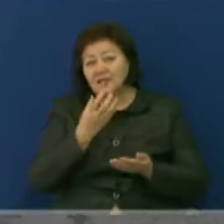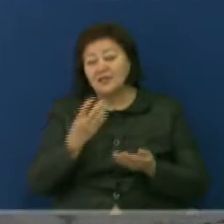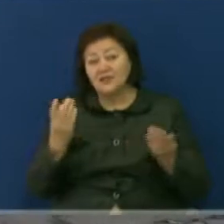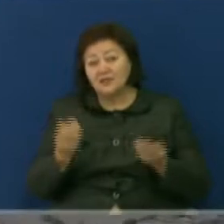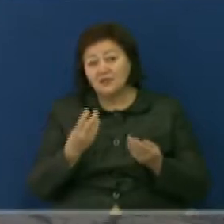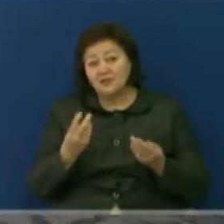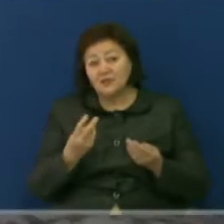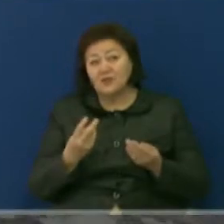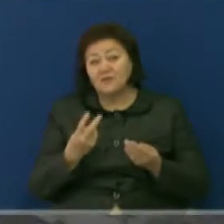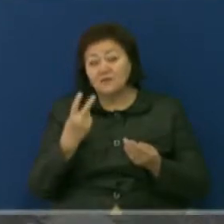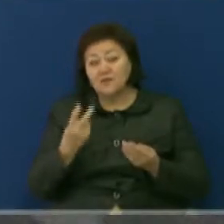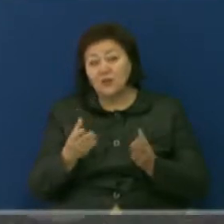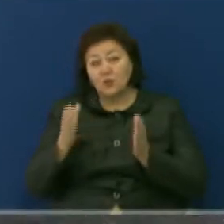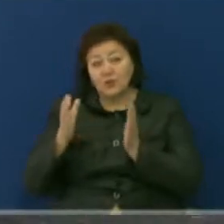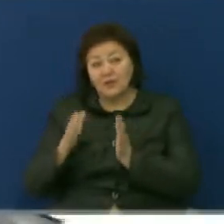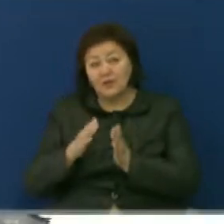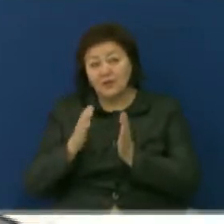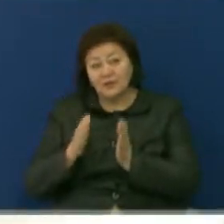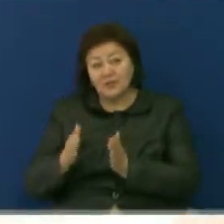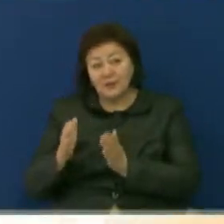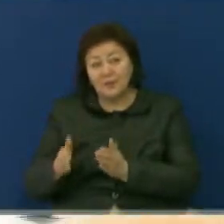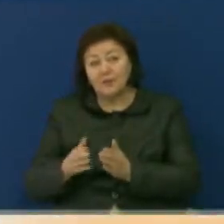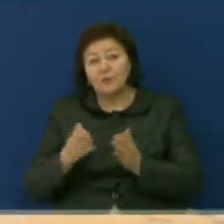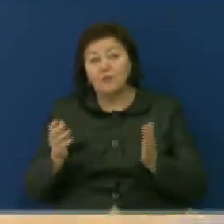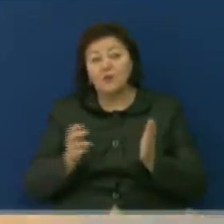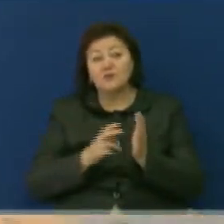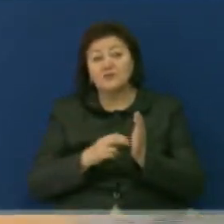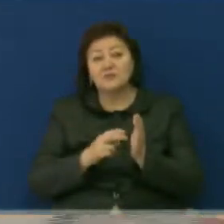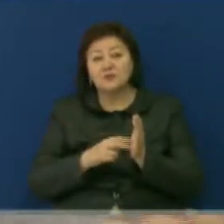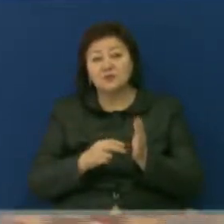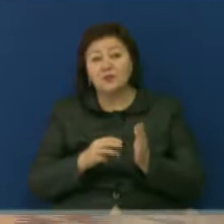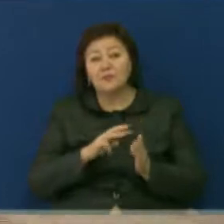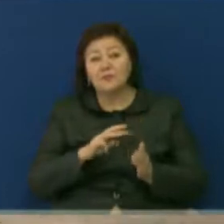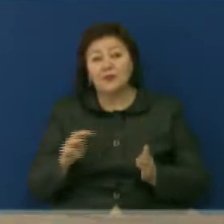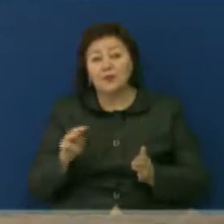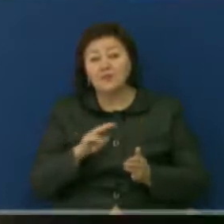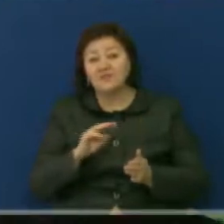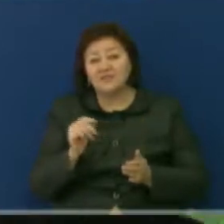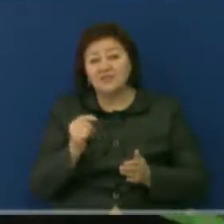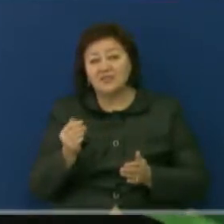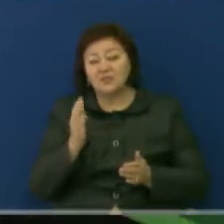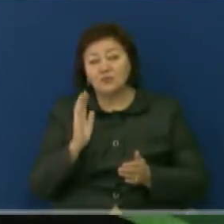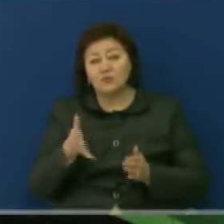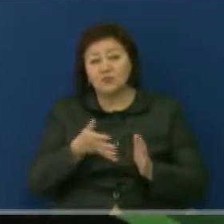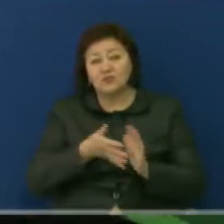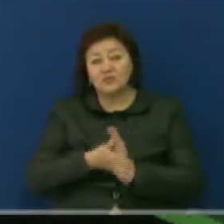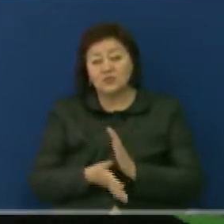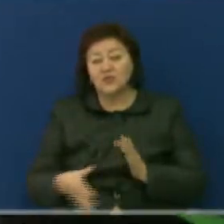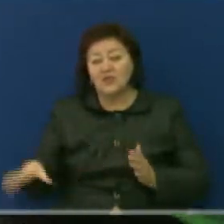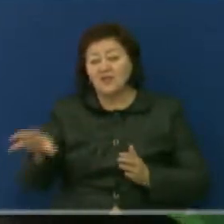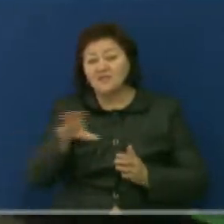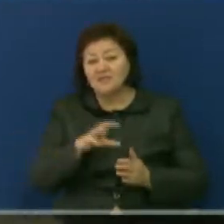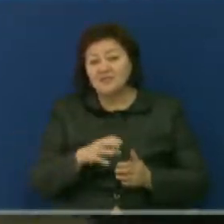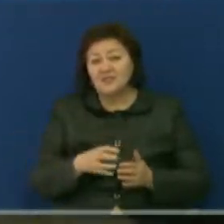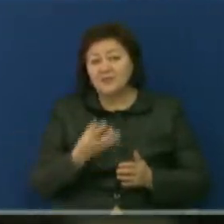жаңғыртудың екінші кезең аясында 277 миллион теңгеден астам қаржы игеріледі. Жалпы мердігерлер барлық жылыту нысандарындағы